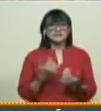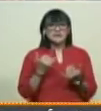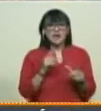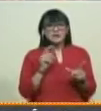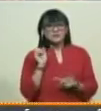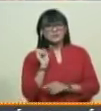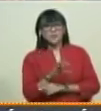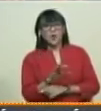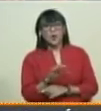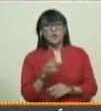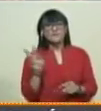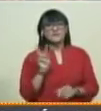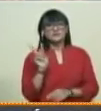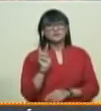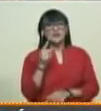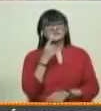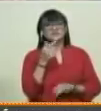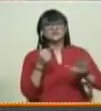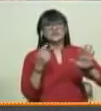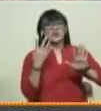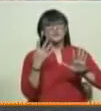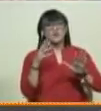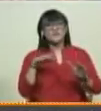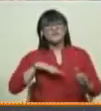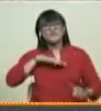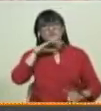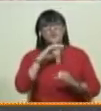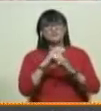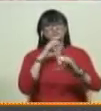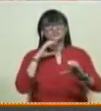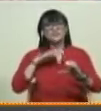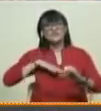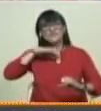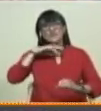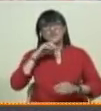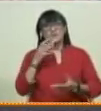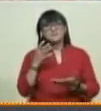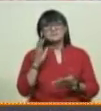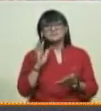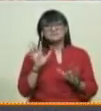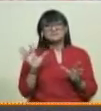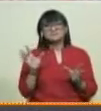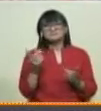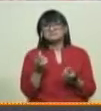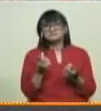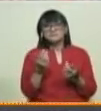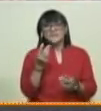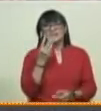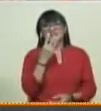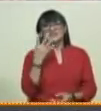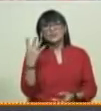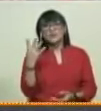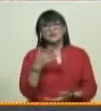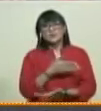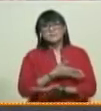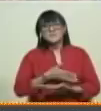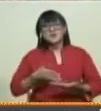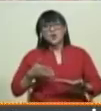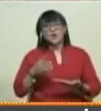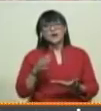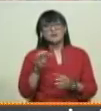169 contenedores llenos de productos por valor de 34 millones de liras